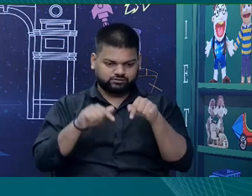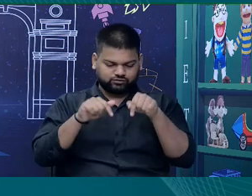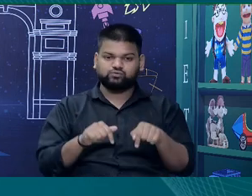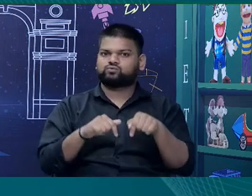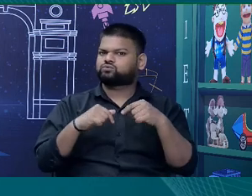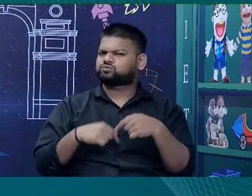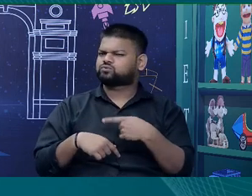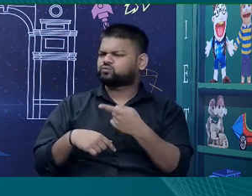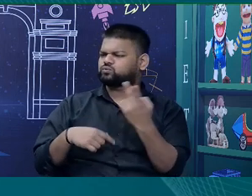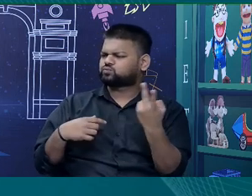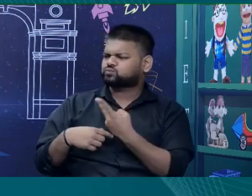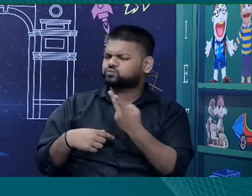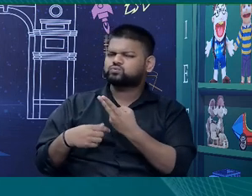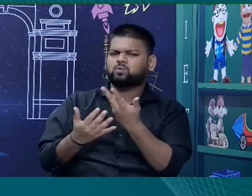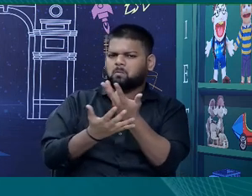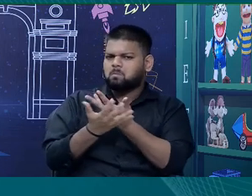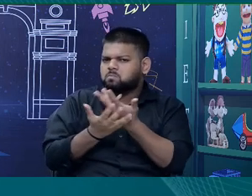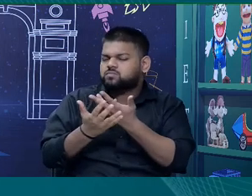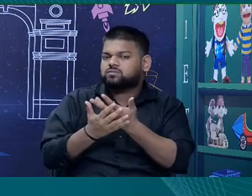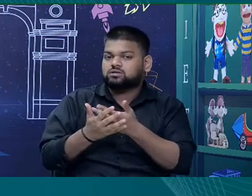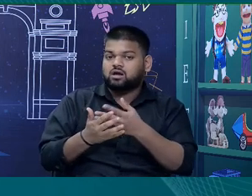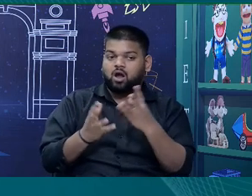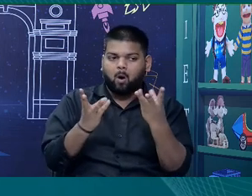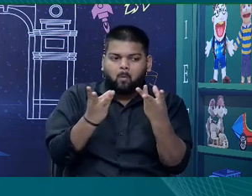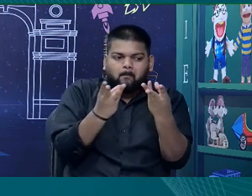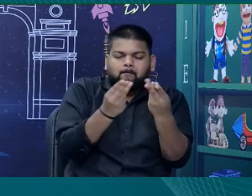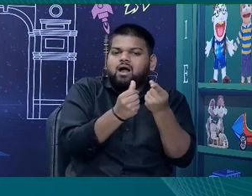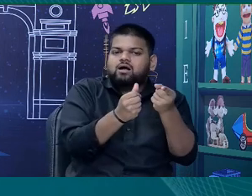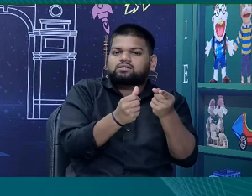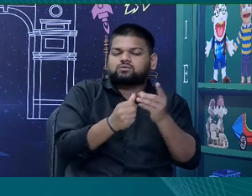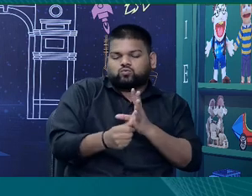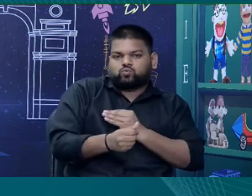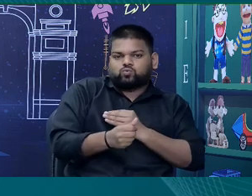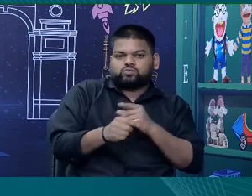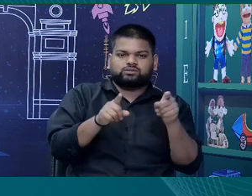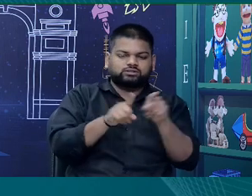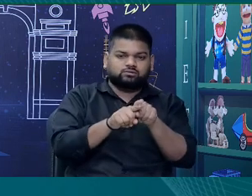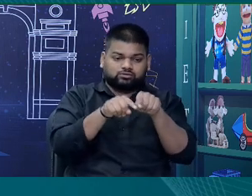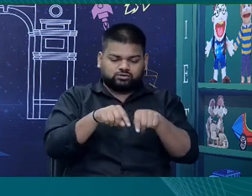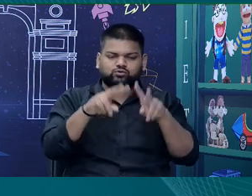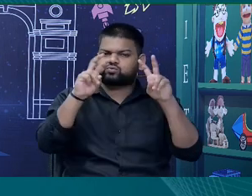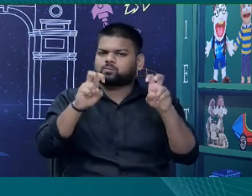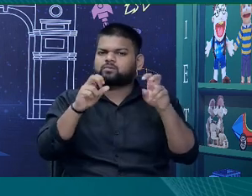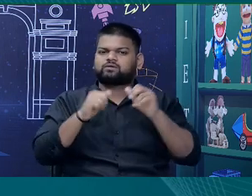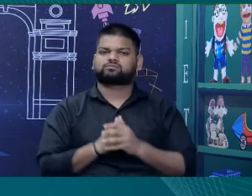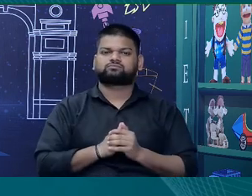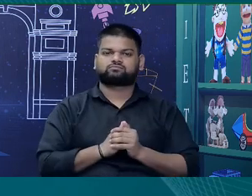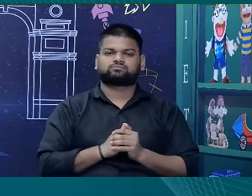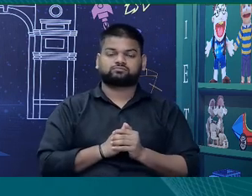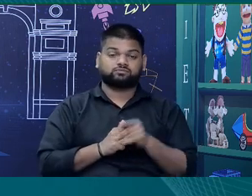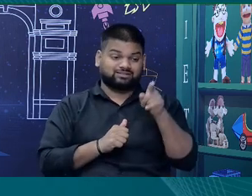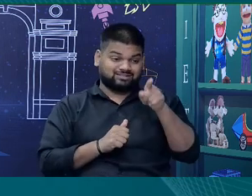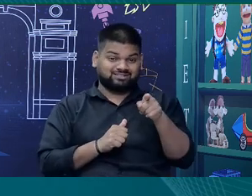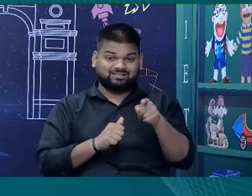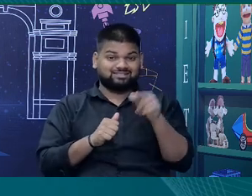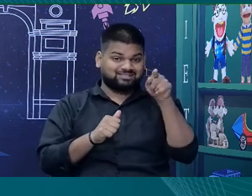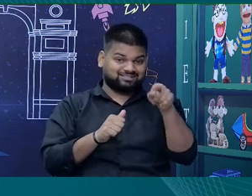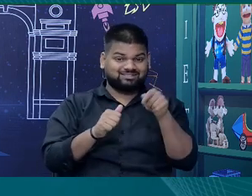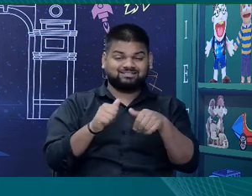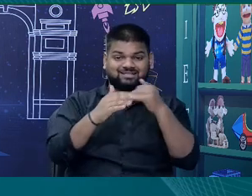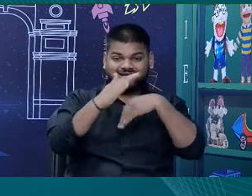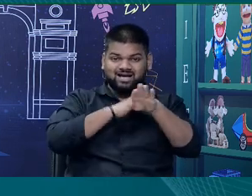अलजेब्रा के जी टॉपिक की आज हमने चर्चा की अलजेब्रिक एक्सप्रेशंस की अलजेब्रा पढ़ना क्यों जरूरी है बच्चों के लिए